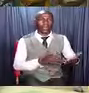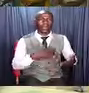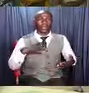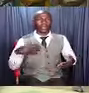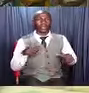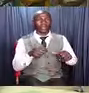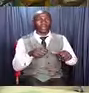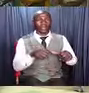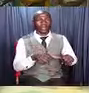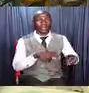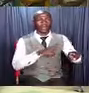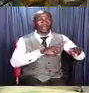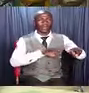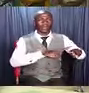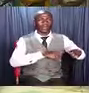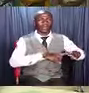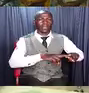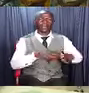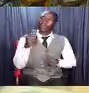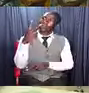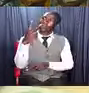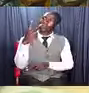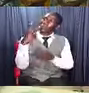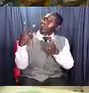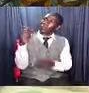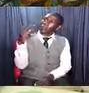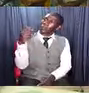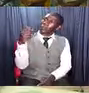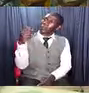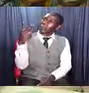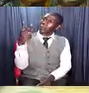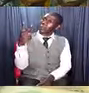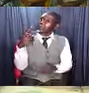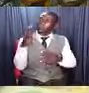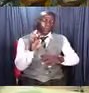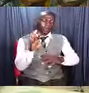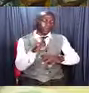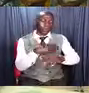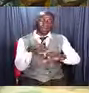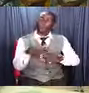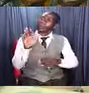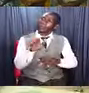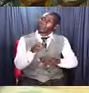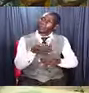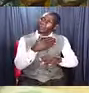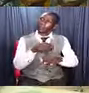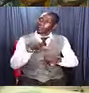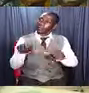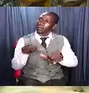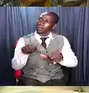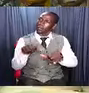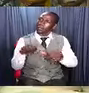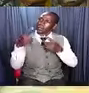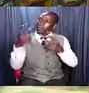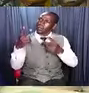and remains. Hata amefunguliwa runinga hata anaangalia. And the television has been put on. Anaona wanakwaya wakimba. And sees choir members singing around. Utaona